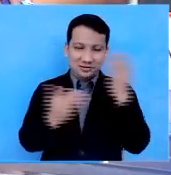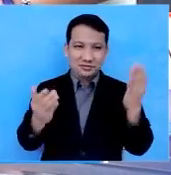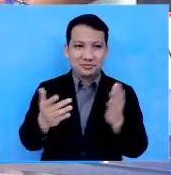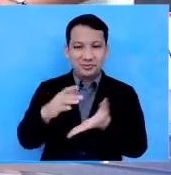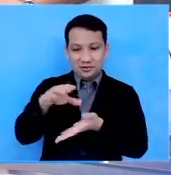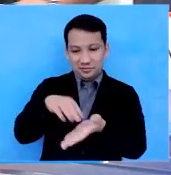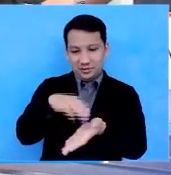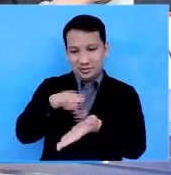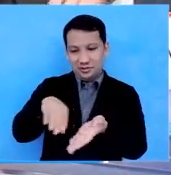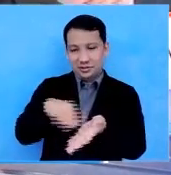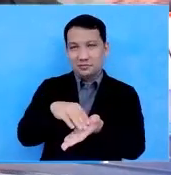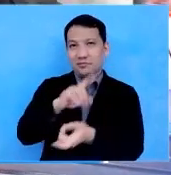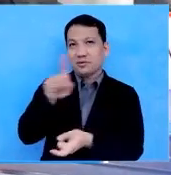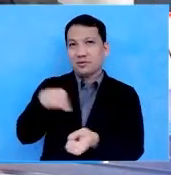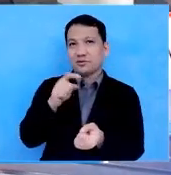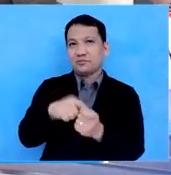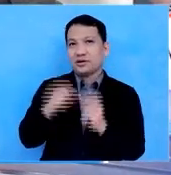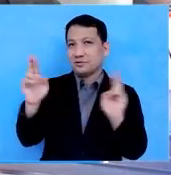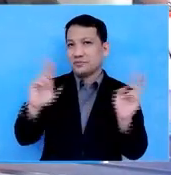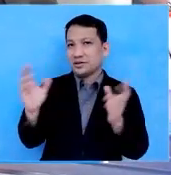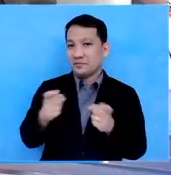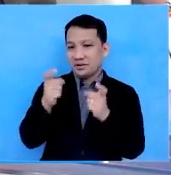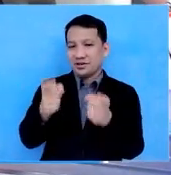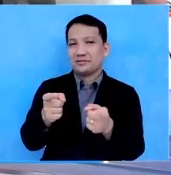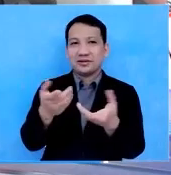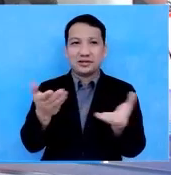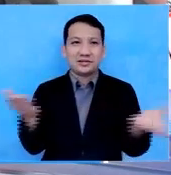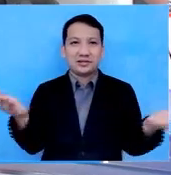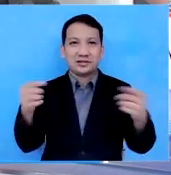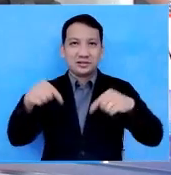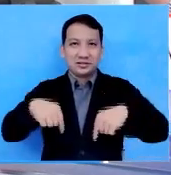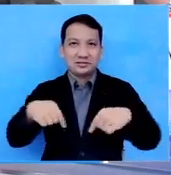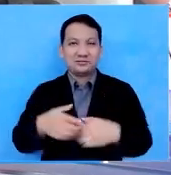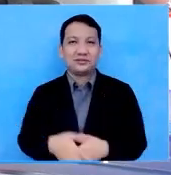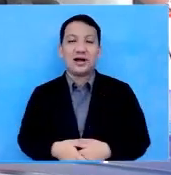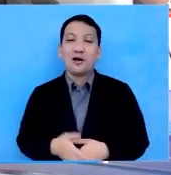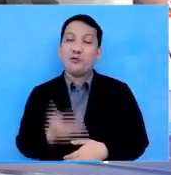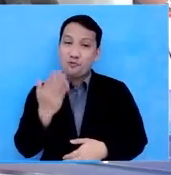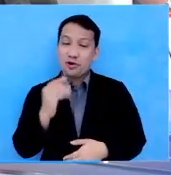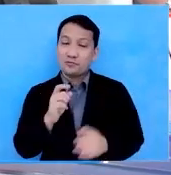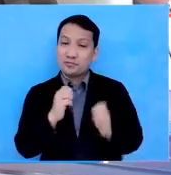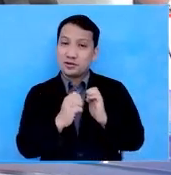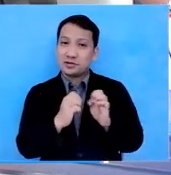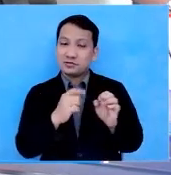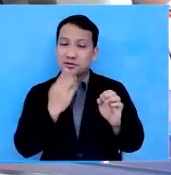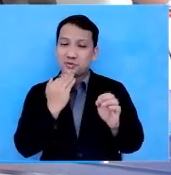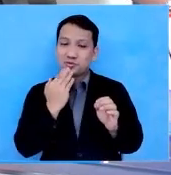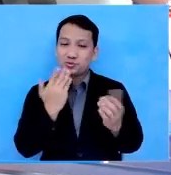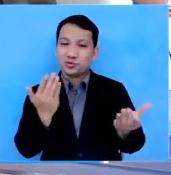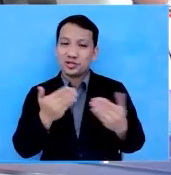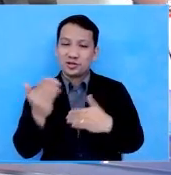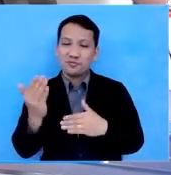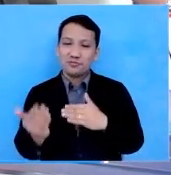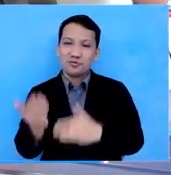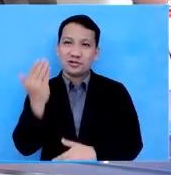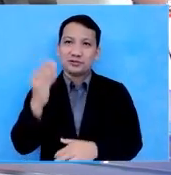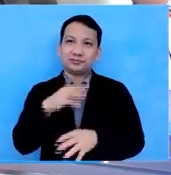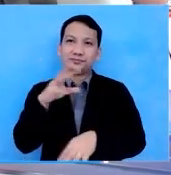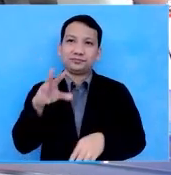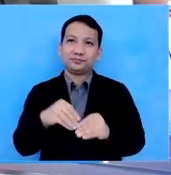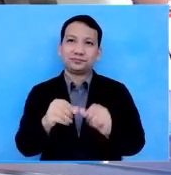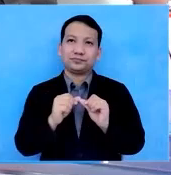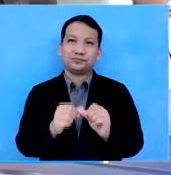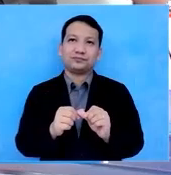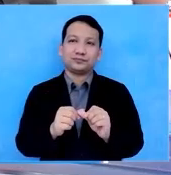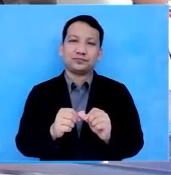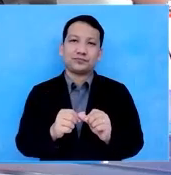cake ngayon na swak panghanda at pangregalo, pag-usapan natin. At para gawing extra sweet ang ating morning, kasama po natin ngayon ang